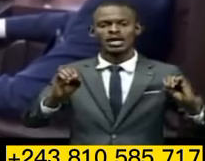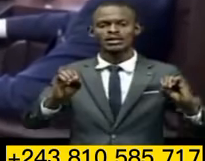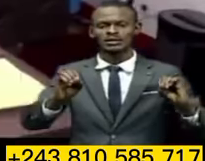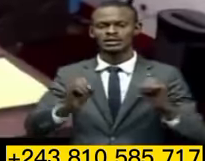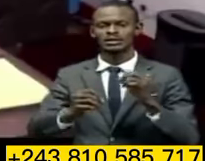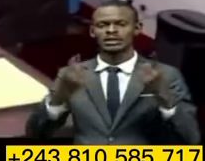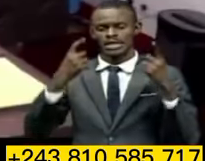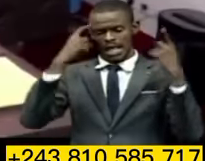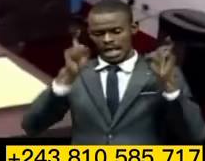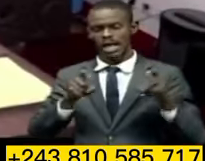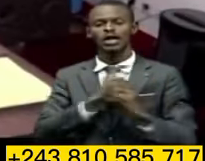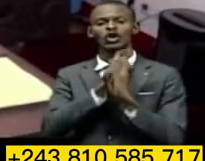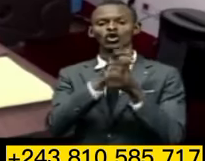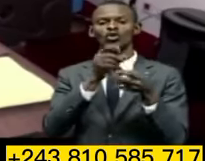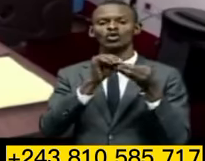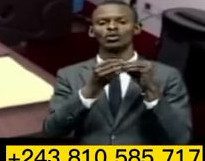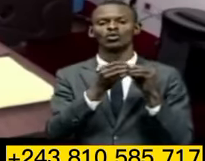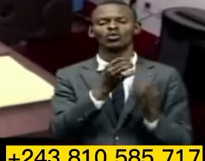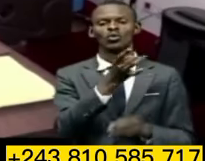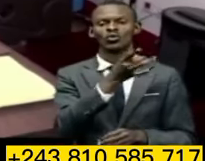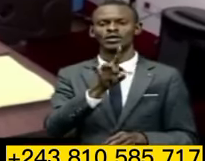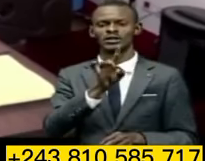don numéro